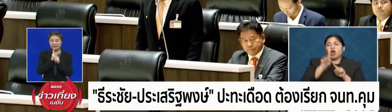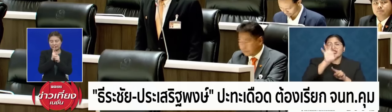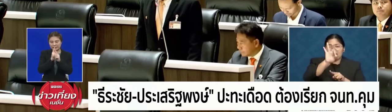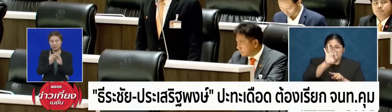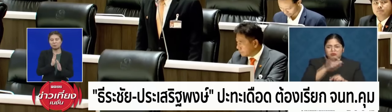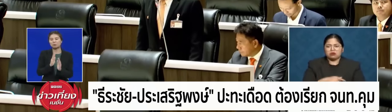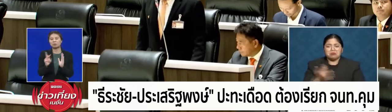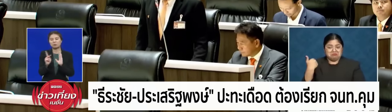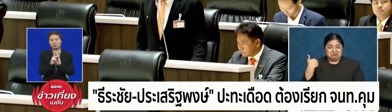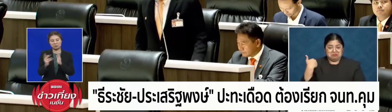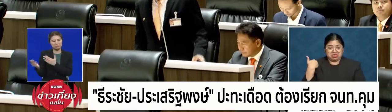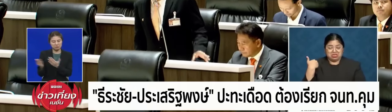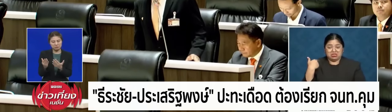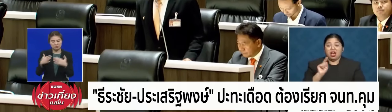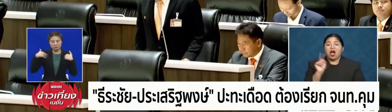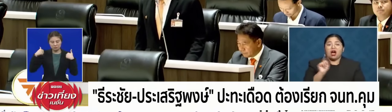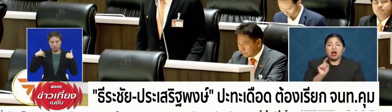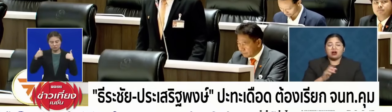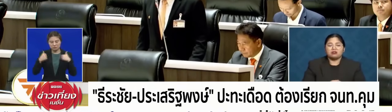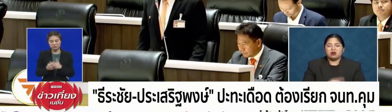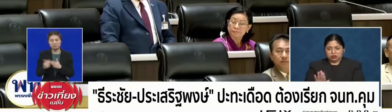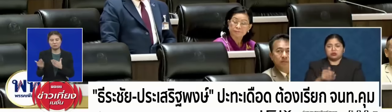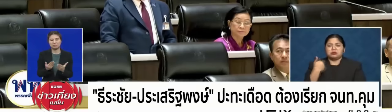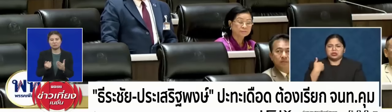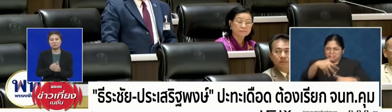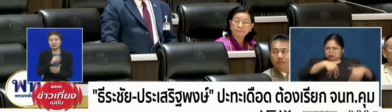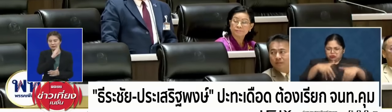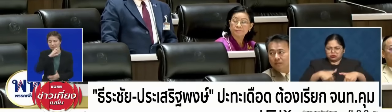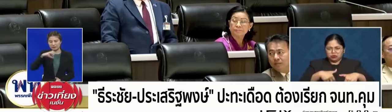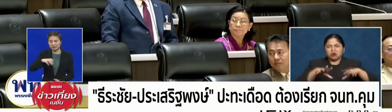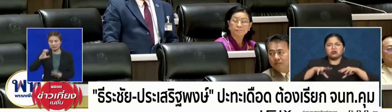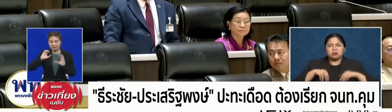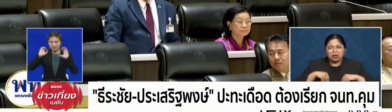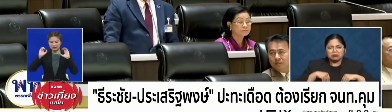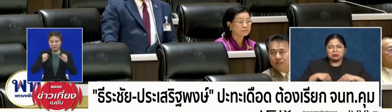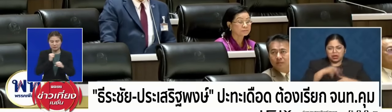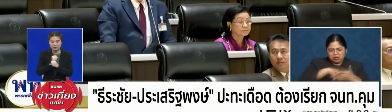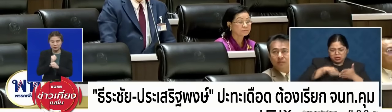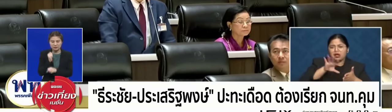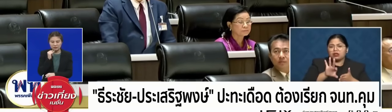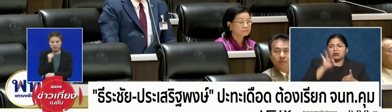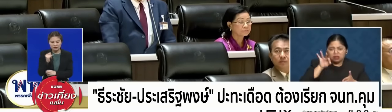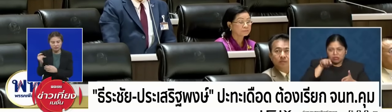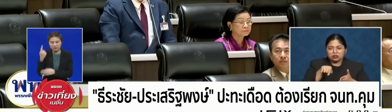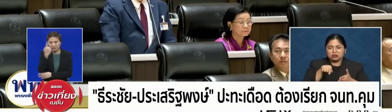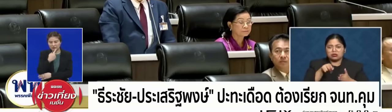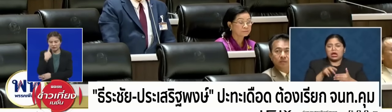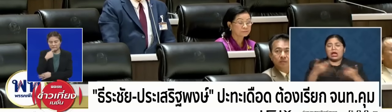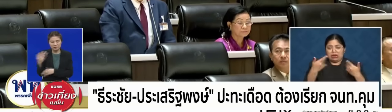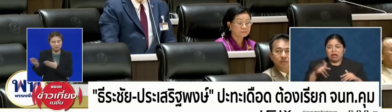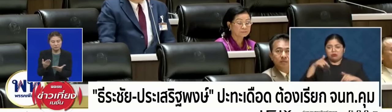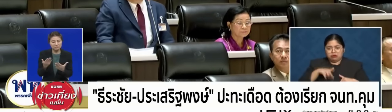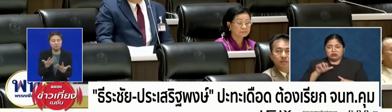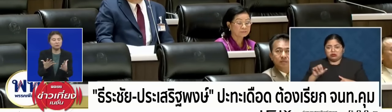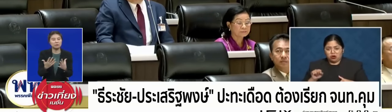ได้รับการต้อนรับอย่างดีเวลาประสานงานเพราะว่าการไปทำเนียบเนี่ยเป็นการโคจรไปไม่มีใครมาต้อนรับอ่าทีนี้คุณ